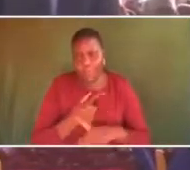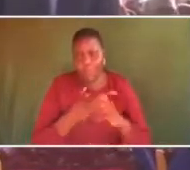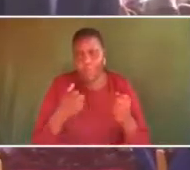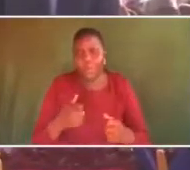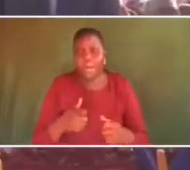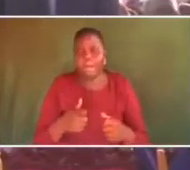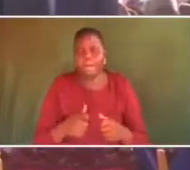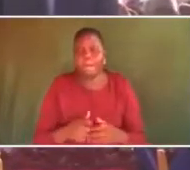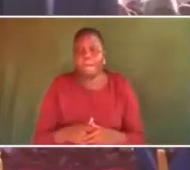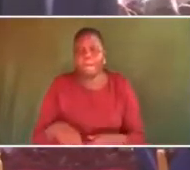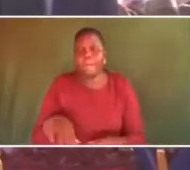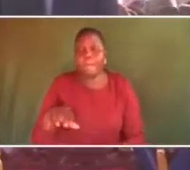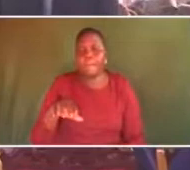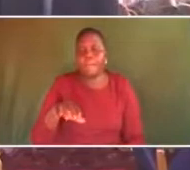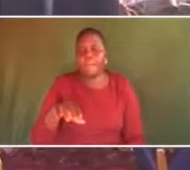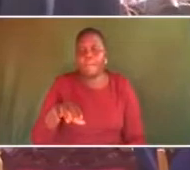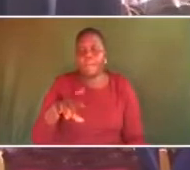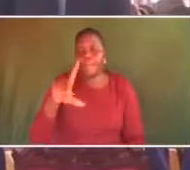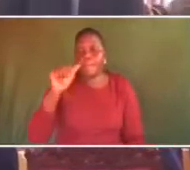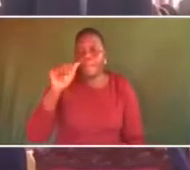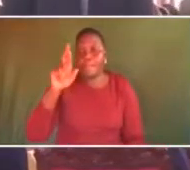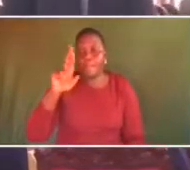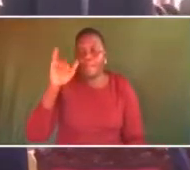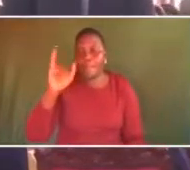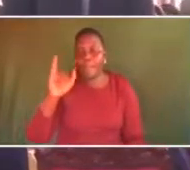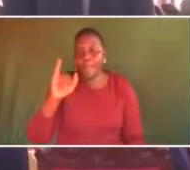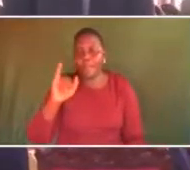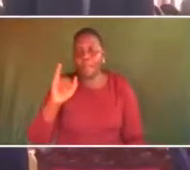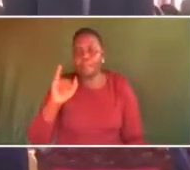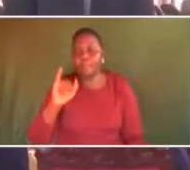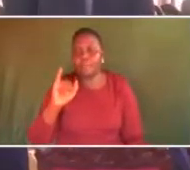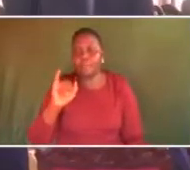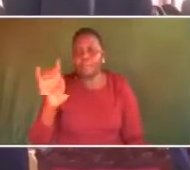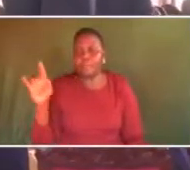Limuru Lari. Mheshimiwa kutoka Lari